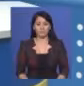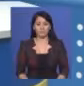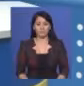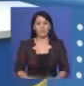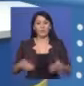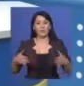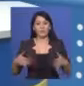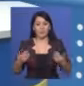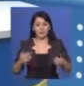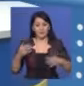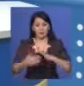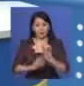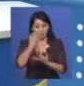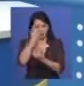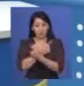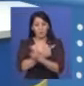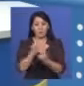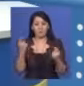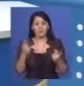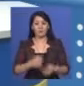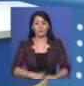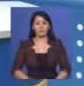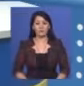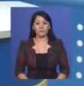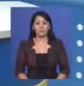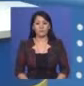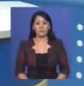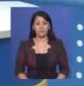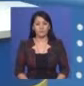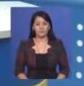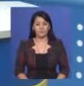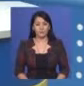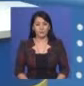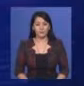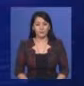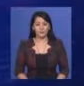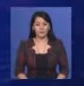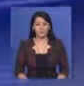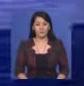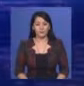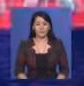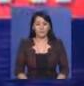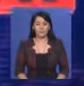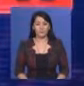Арма телекөрермен эфирде қорытынды жаңалықтар студияда Тоқтар ғалым бүгінгі хабарымыздың басты тақырыптары жайында.